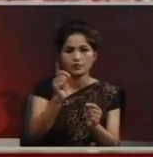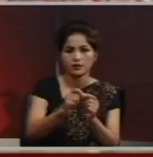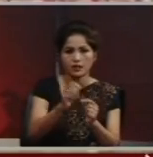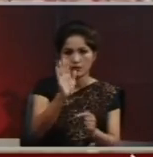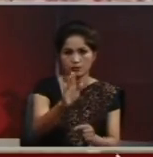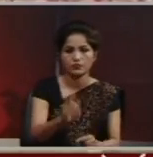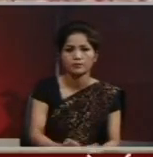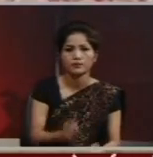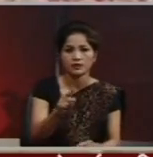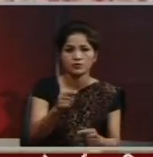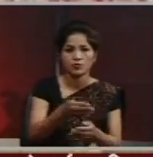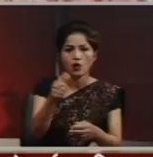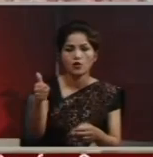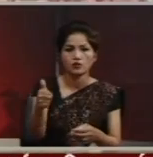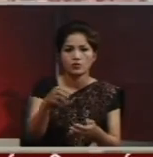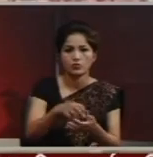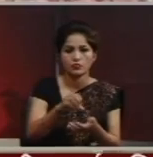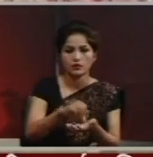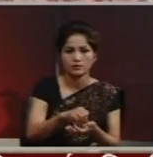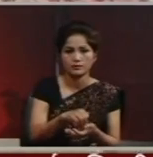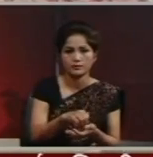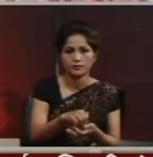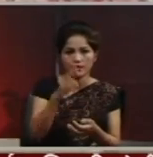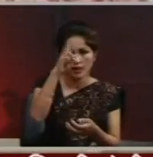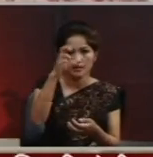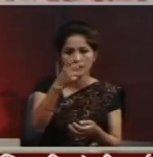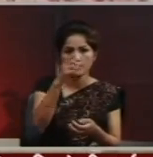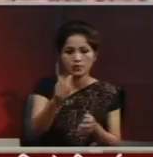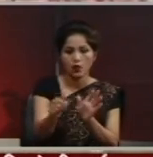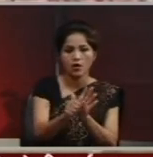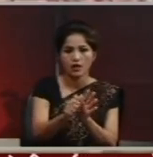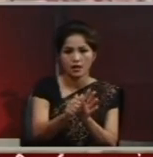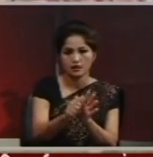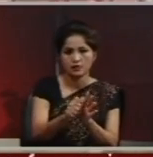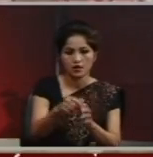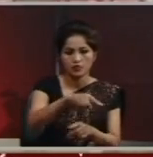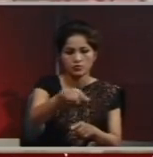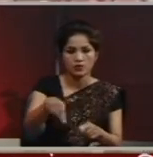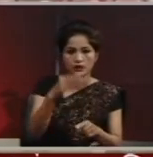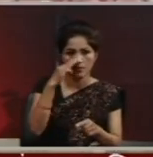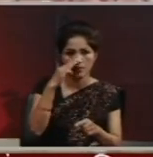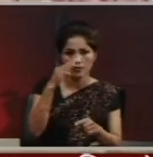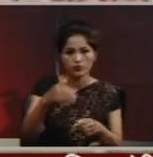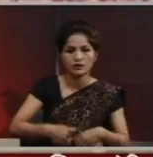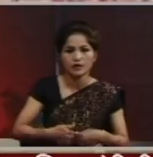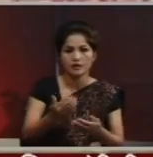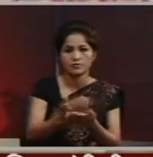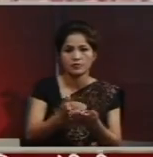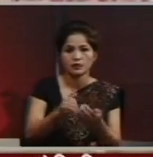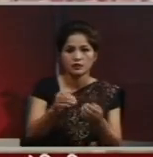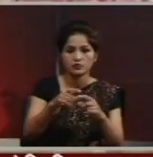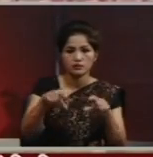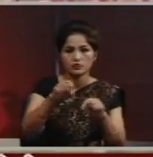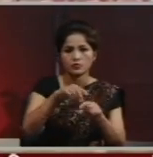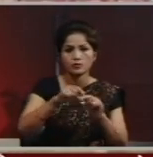छ, र त्यसका विकल्पमा यो पालि राजदेवी मन्दिरका अगाडि या राजदेवी मन्दिरका प्राङ्गणमा तिलकोत्सव कार्यक्रम गर्ने सम्पूर्ण